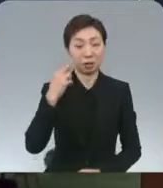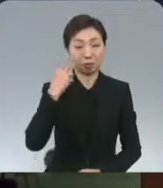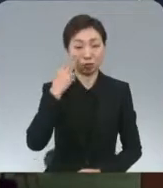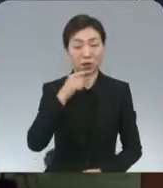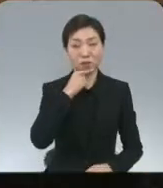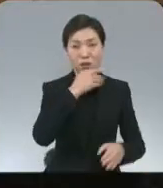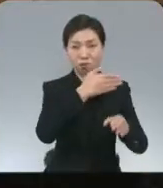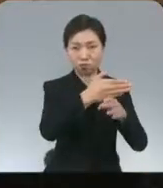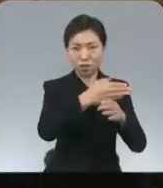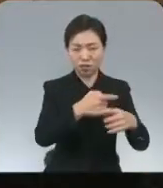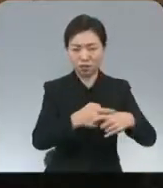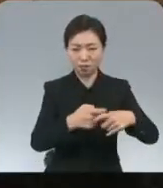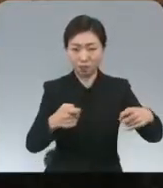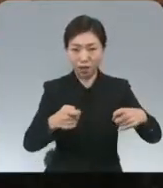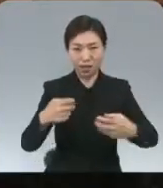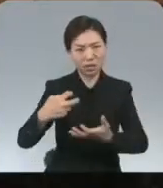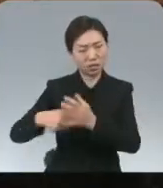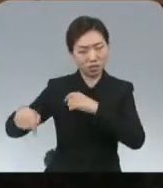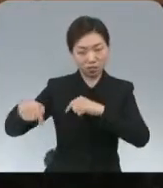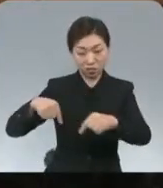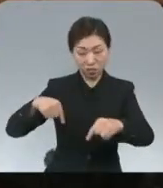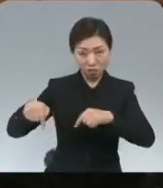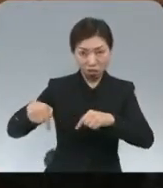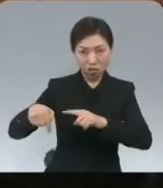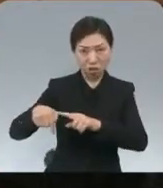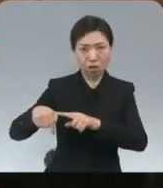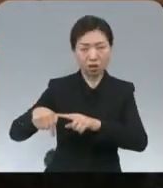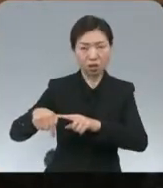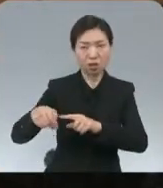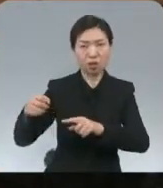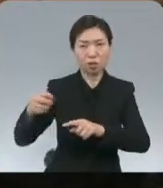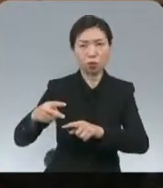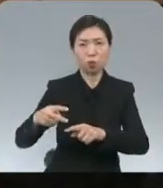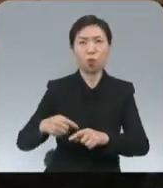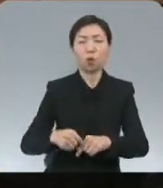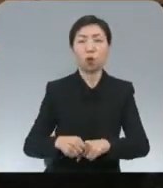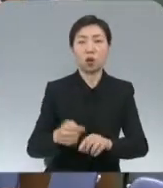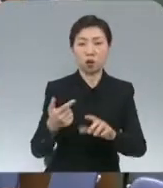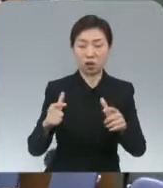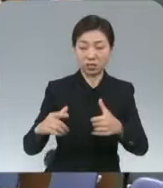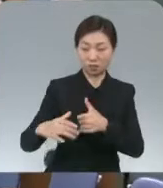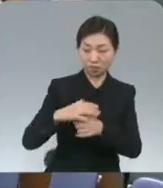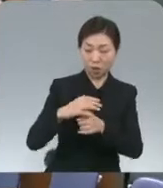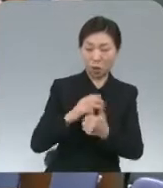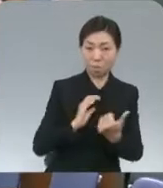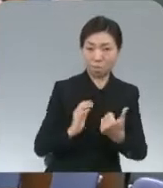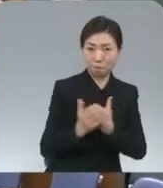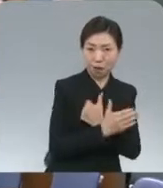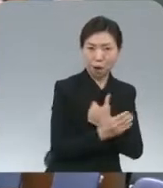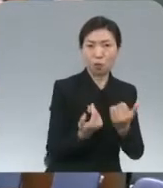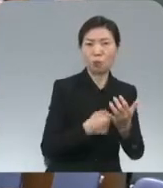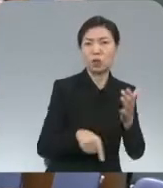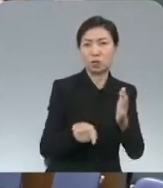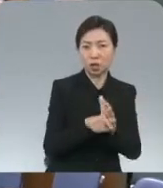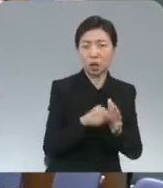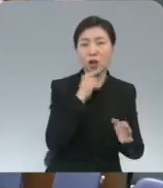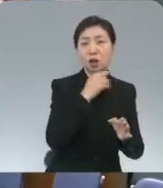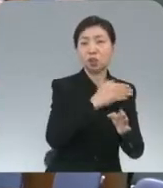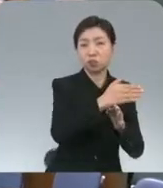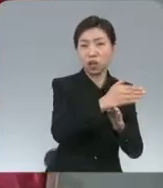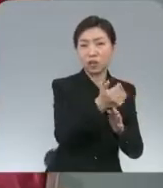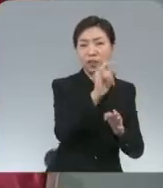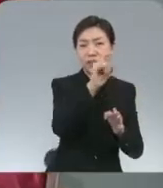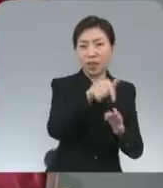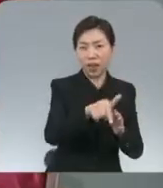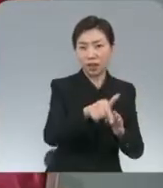peperangan Kim juga mengulangi kembali posisi Korea Utara bahwa ancaman Amerika Serikat mendorong pengembangan nuklir Korea Utara Dia kemudian